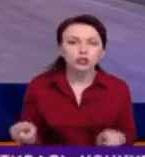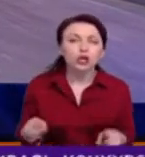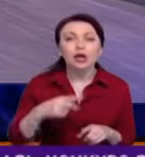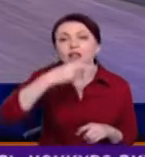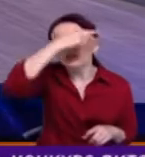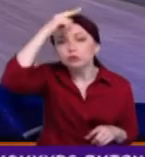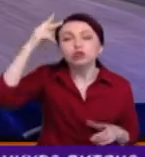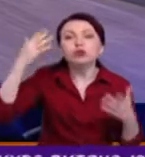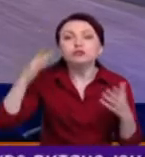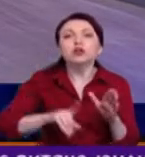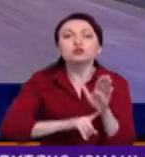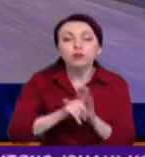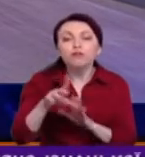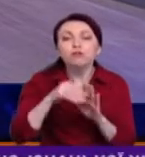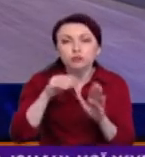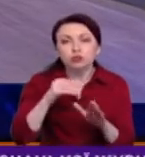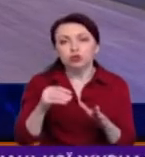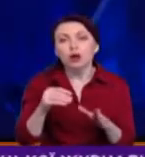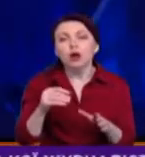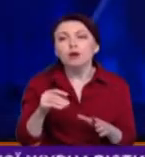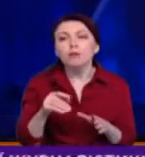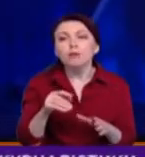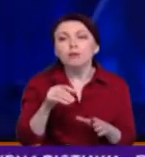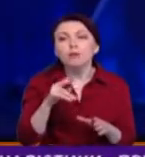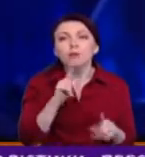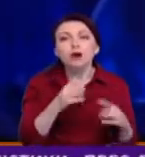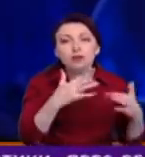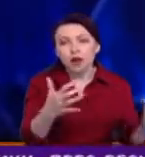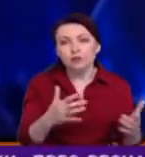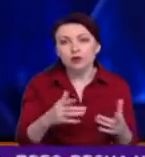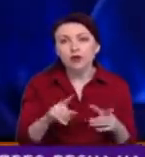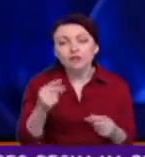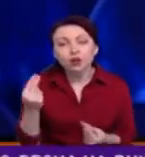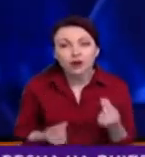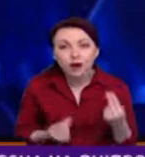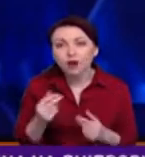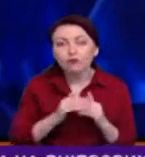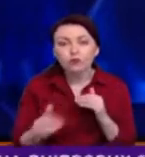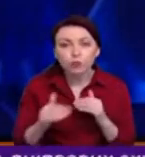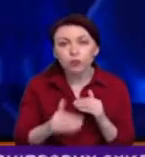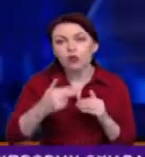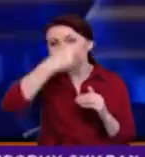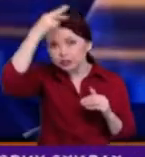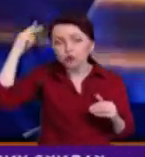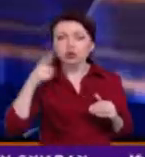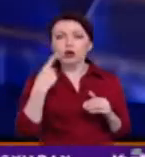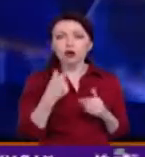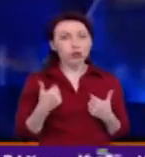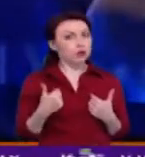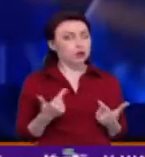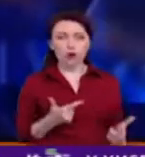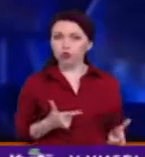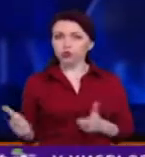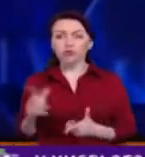вже розпочала виборчу кампанію. Парламентську виборчу кампанію. І вона грає в тому полі, що вона каже, що я готова